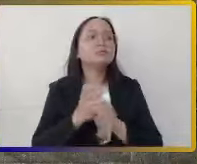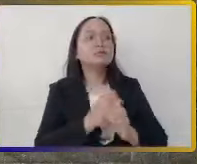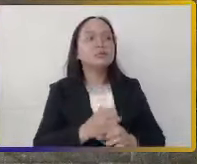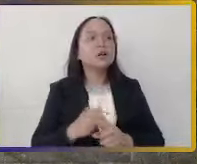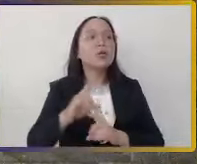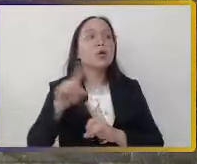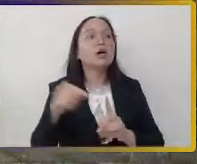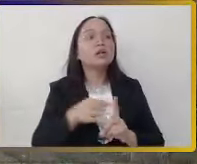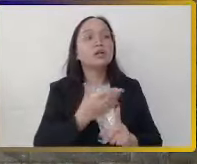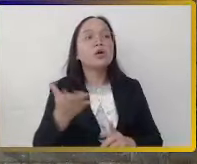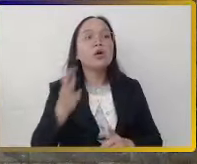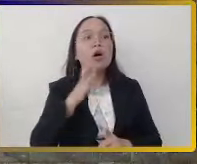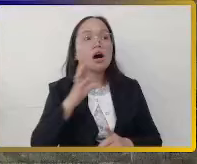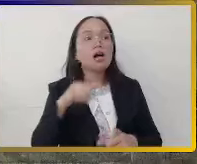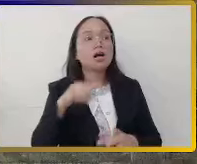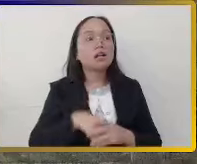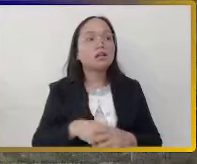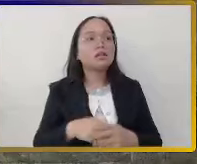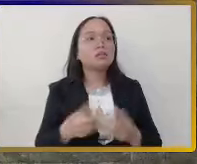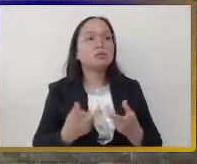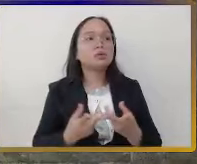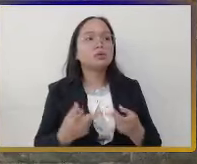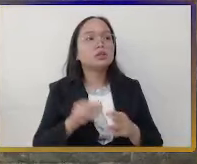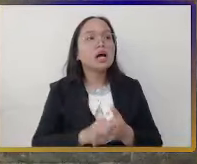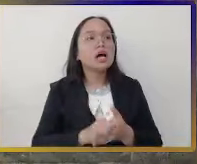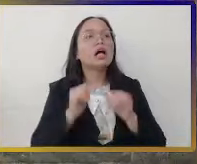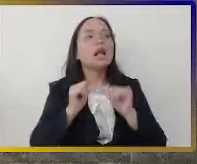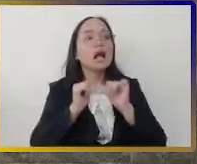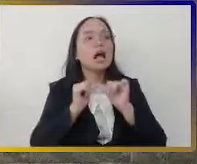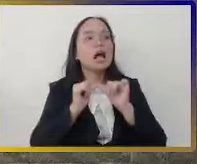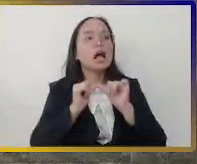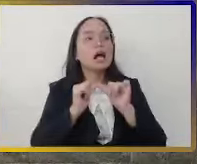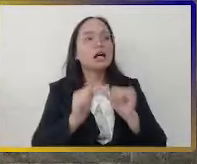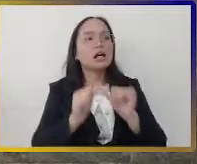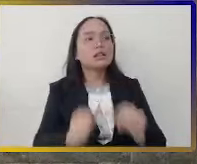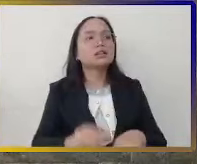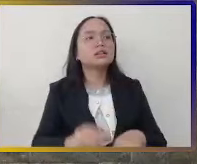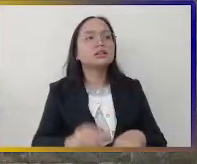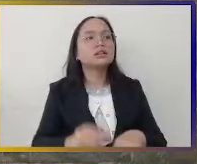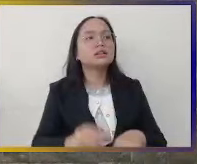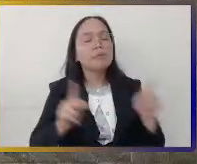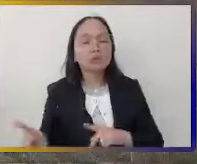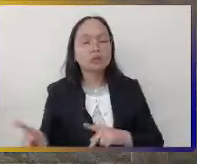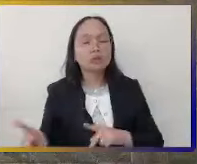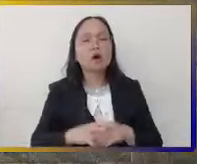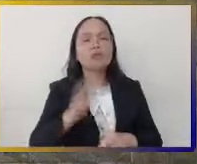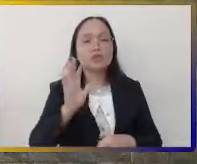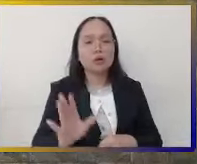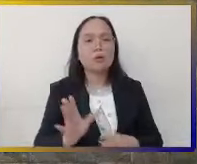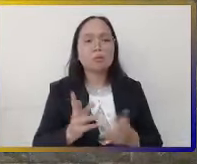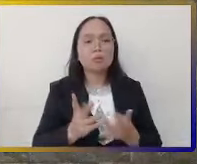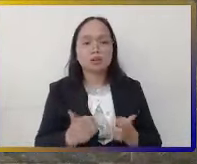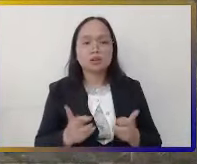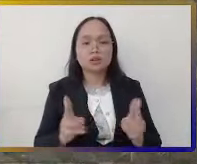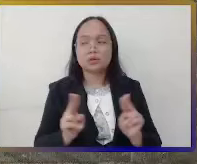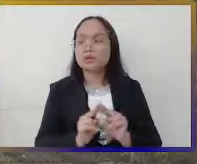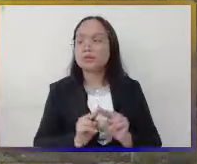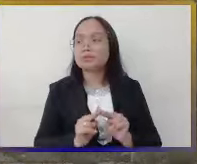when you are in the position that lasts rather than the preparation of your position.